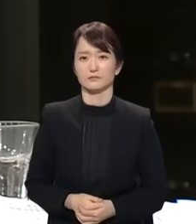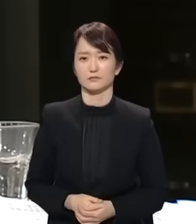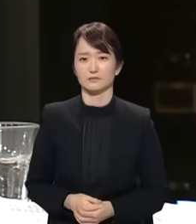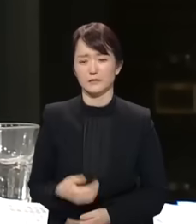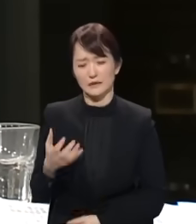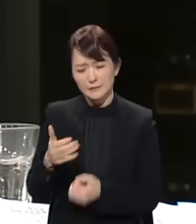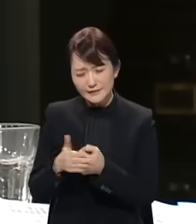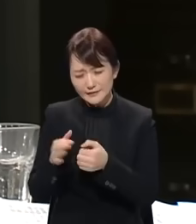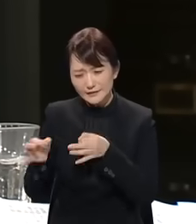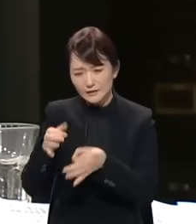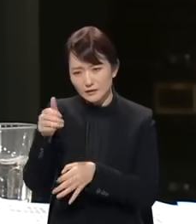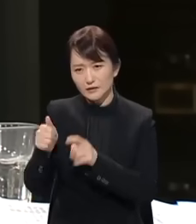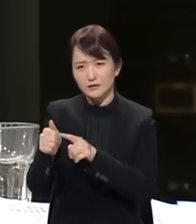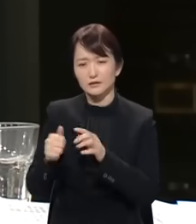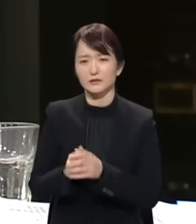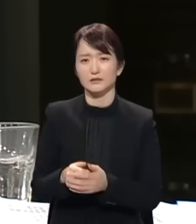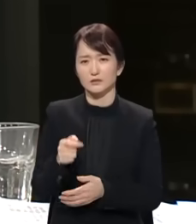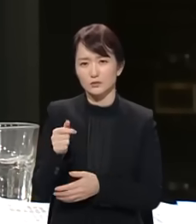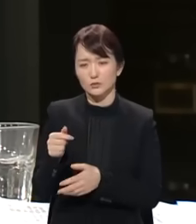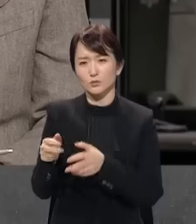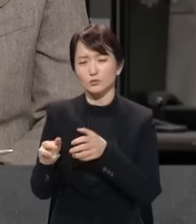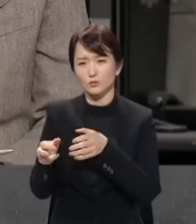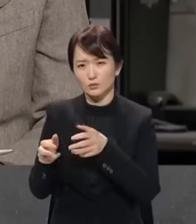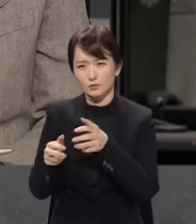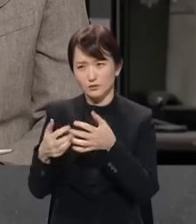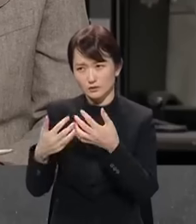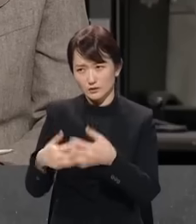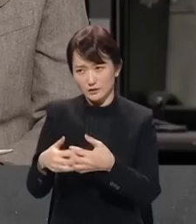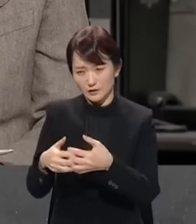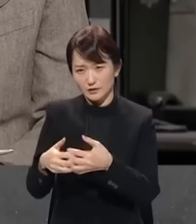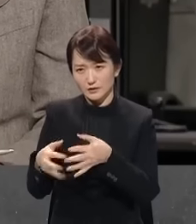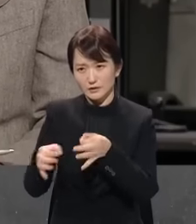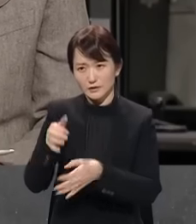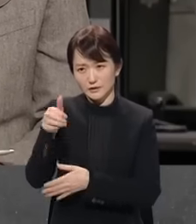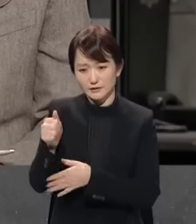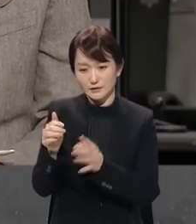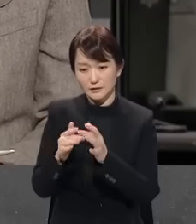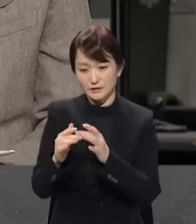이 소상공인 자영업자 사장님들에게